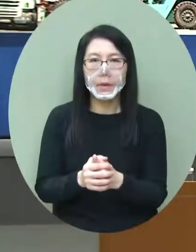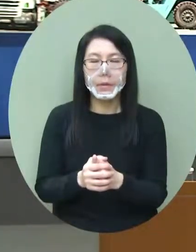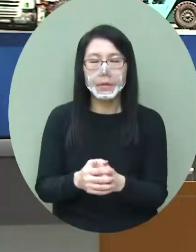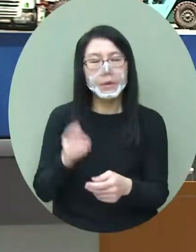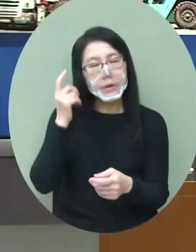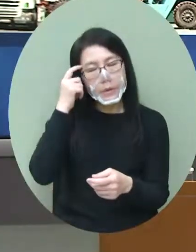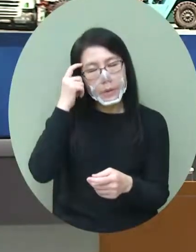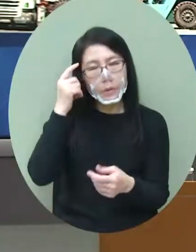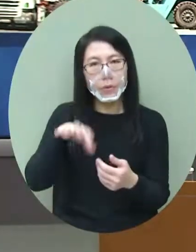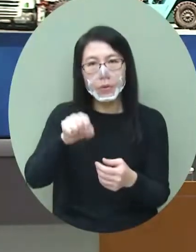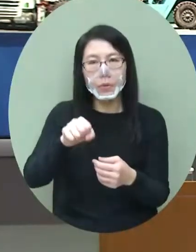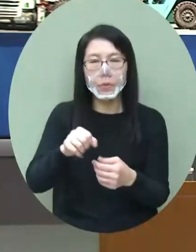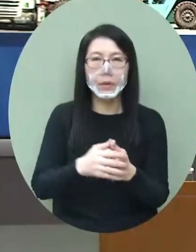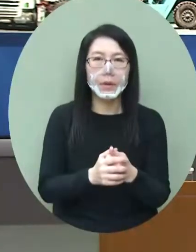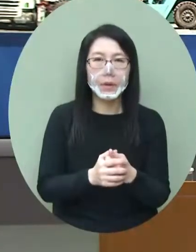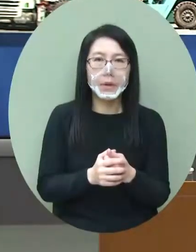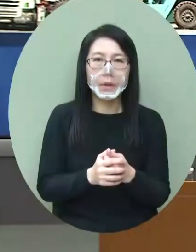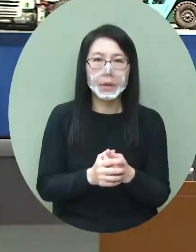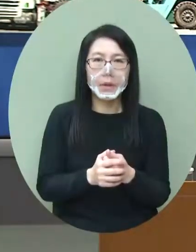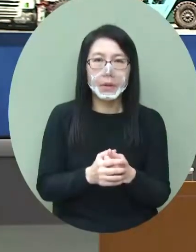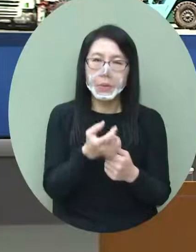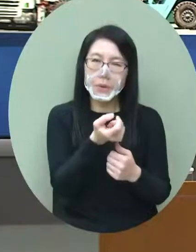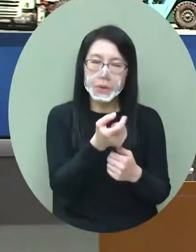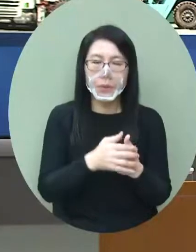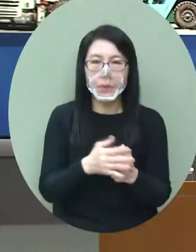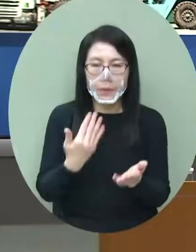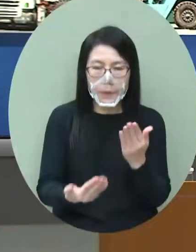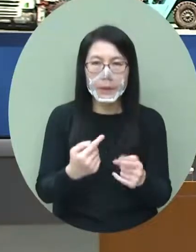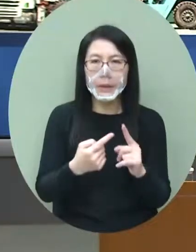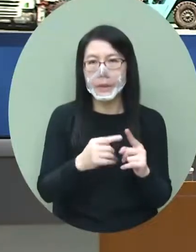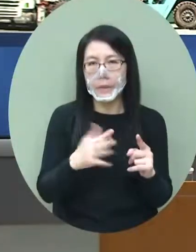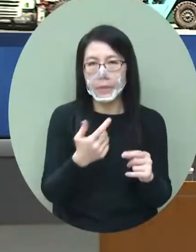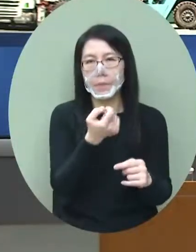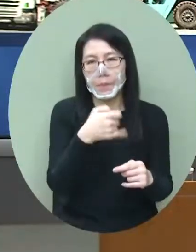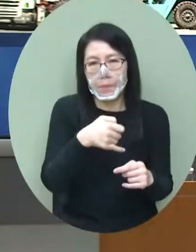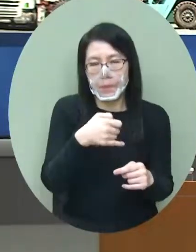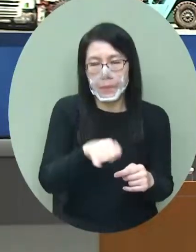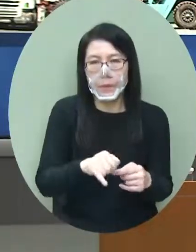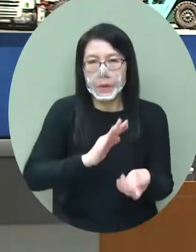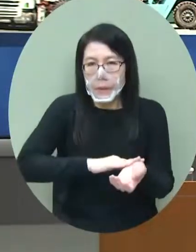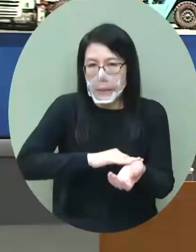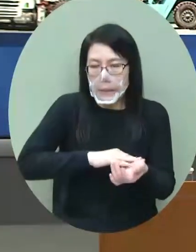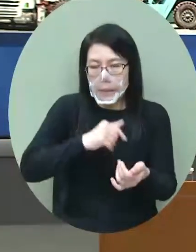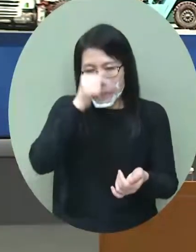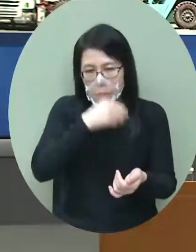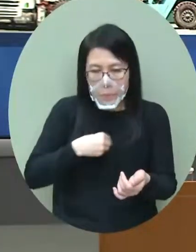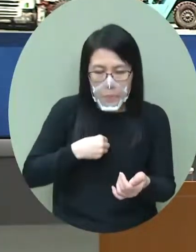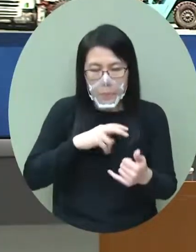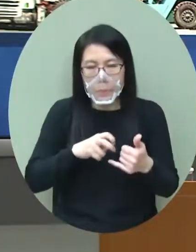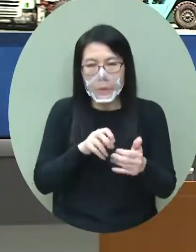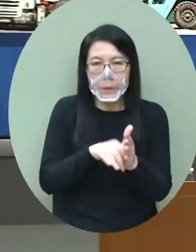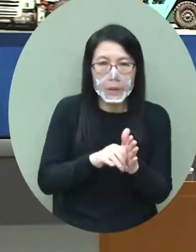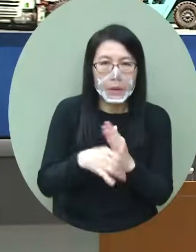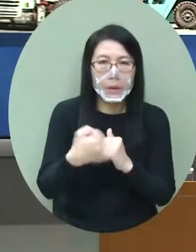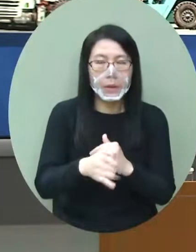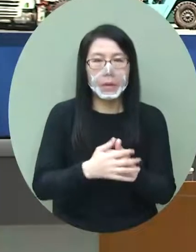前者呢我知道这个使用率呢是不太高的，因为人手不够，因为医疗和护理的人手